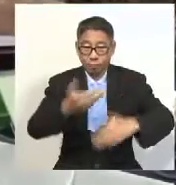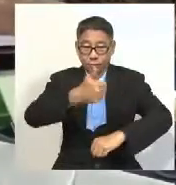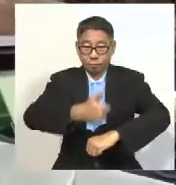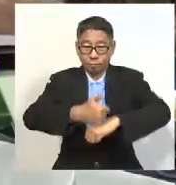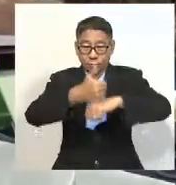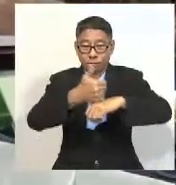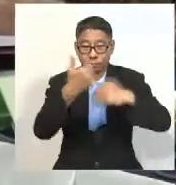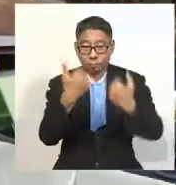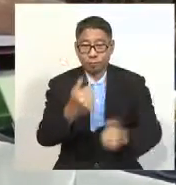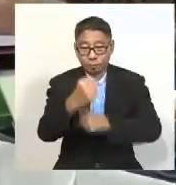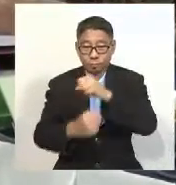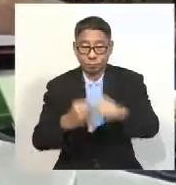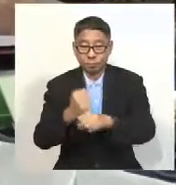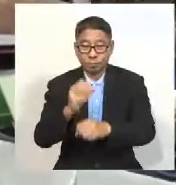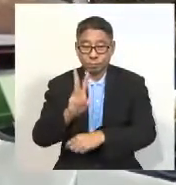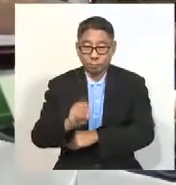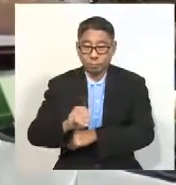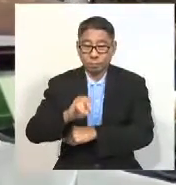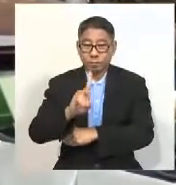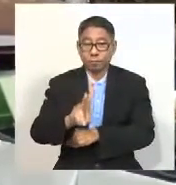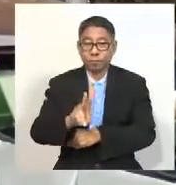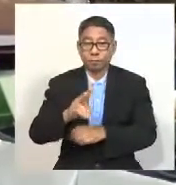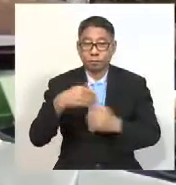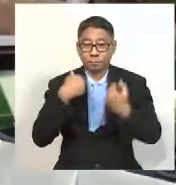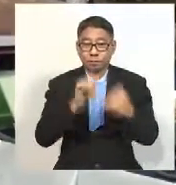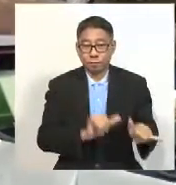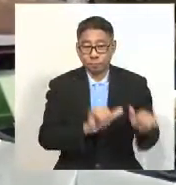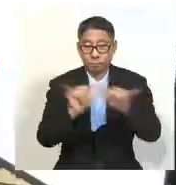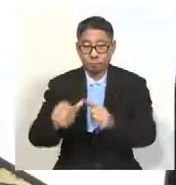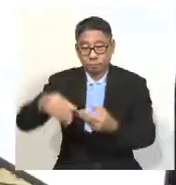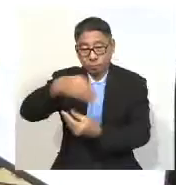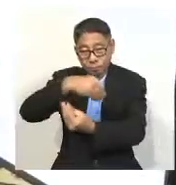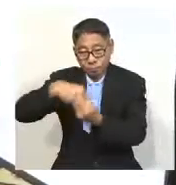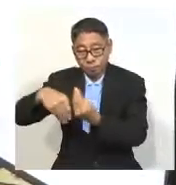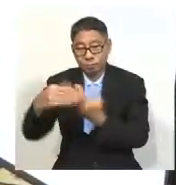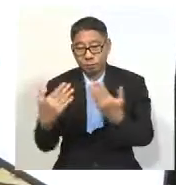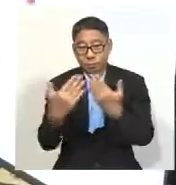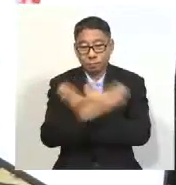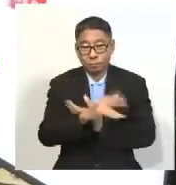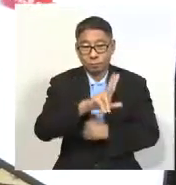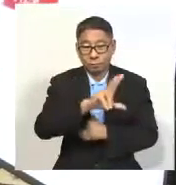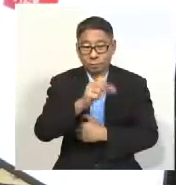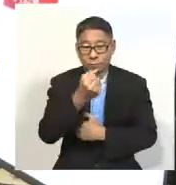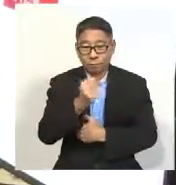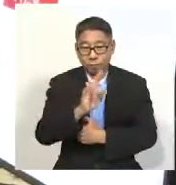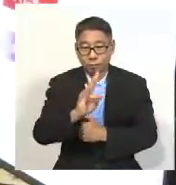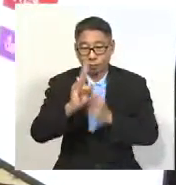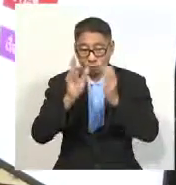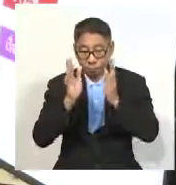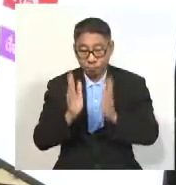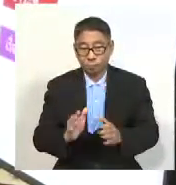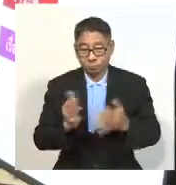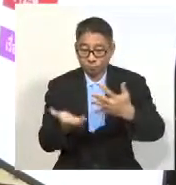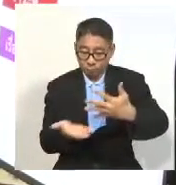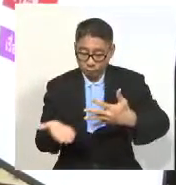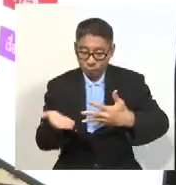คับการประจำปี2562โดยมีการย้ายสลับระนาบเดียวกัน317นายและพิจารณา